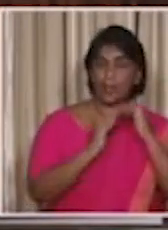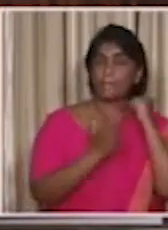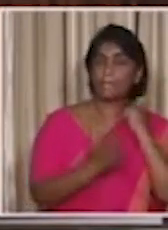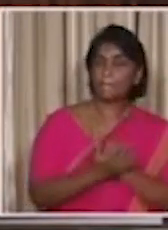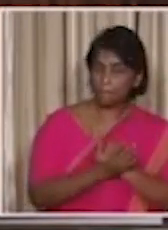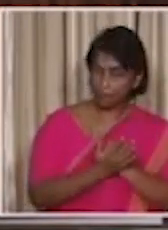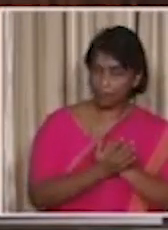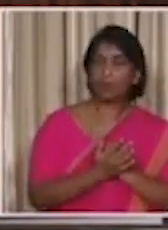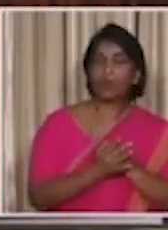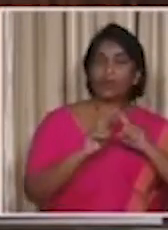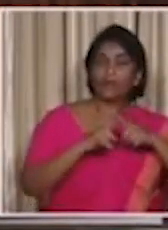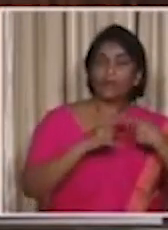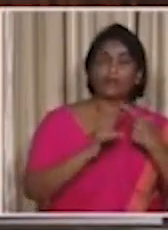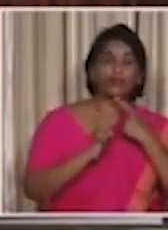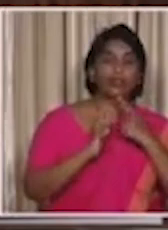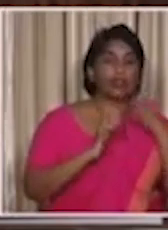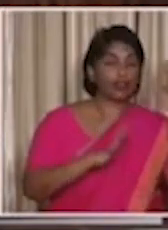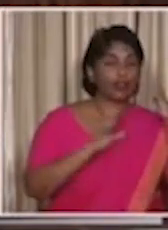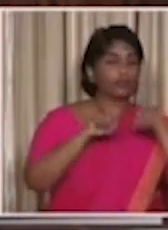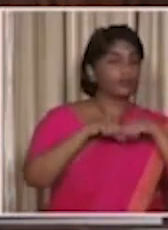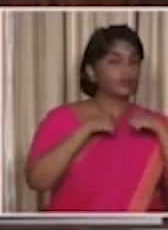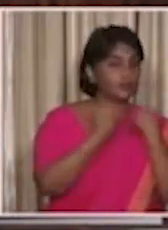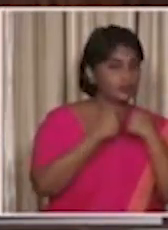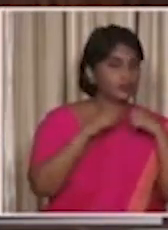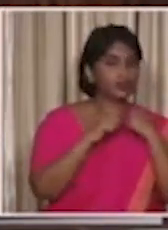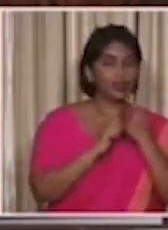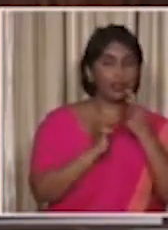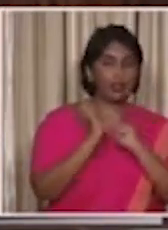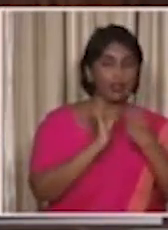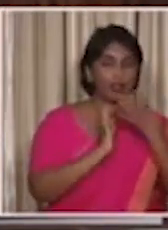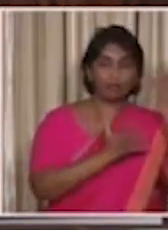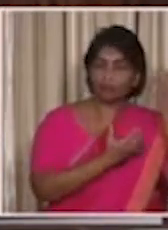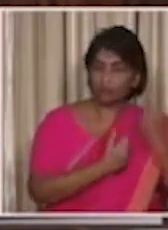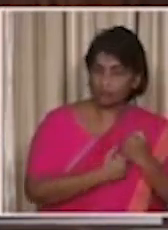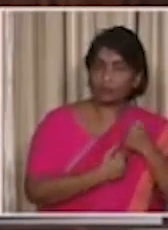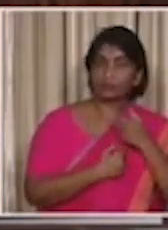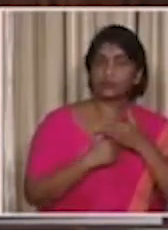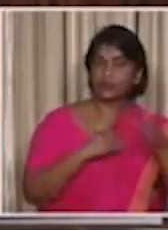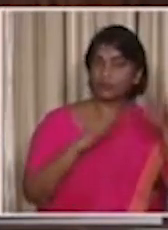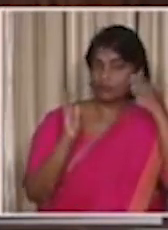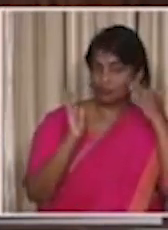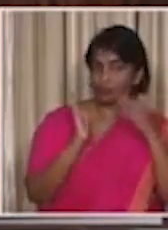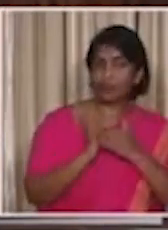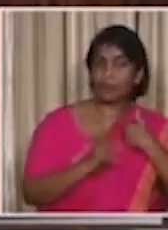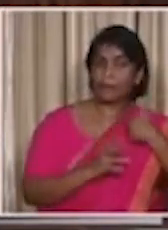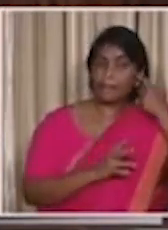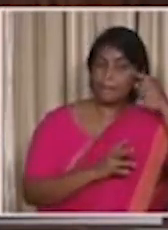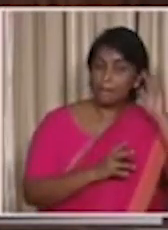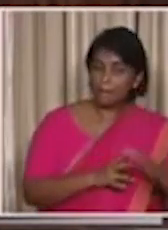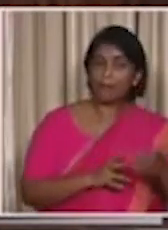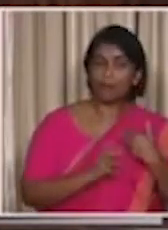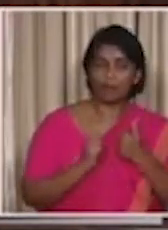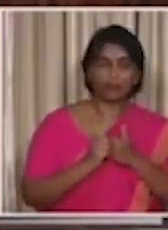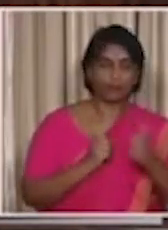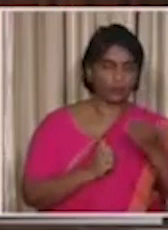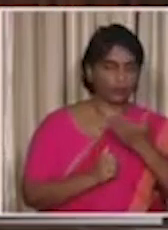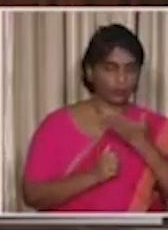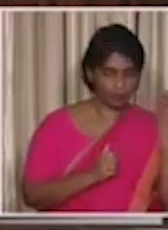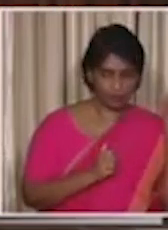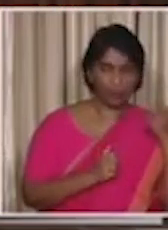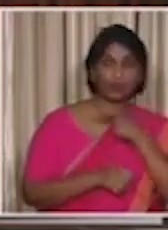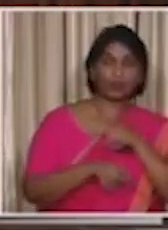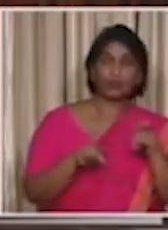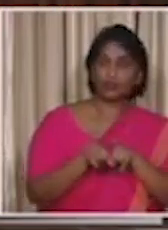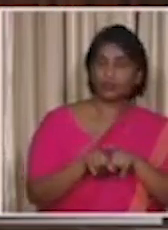වැනි වෙනත් ජාත්‍යන්ත්‍ර ආයතන වෙතින් ණය ආධාර ලබා ගැනීම සම්බන්ධ බලාපොරොත්තු ඇති කර ගන්න පුළුවන්.